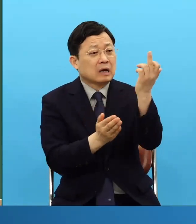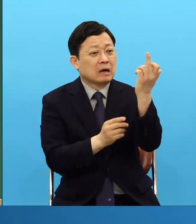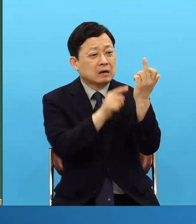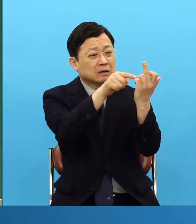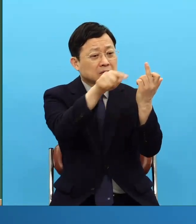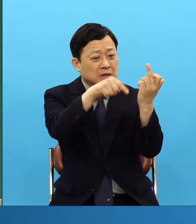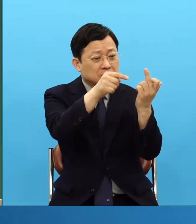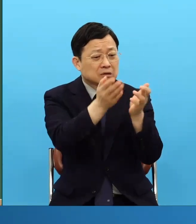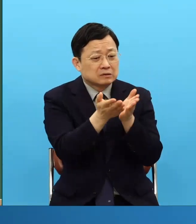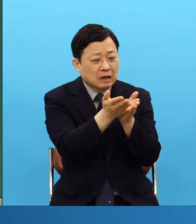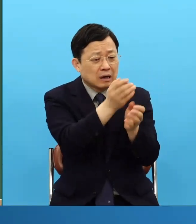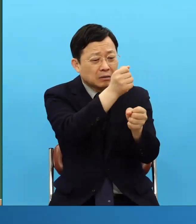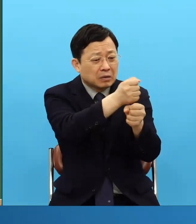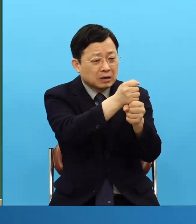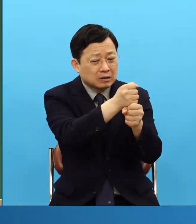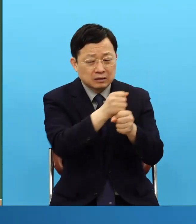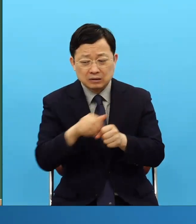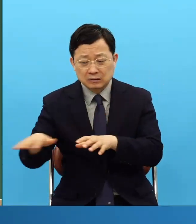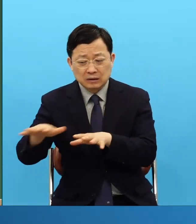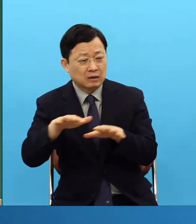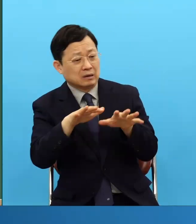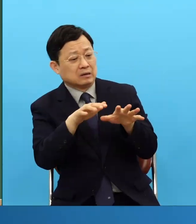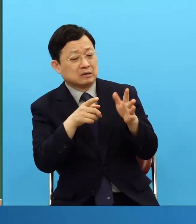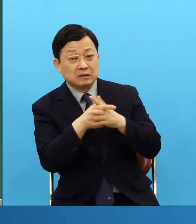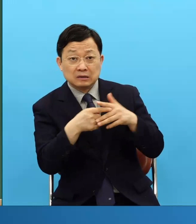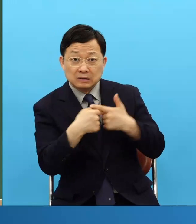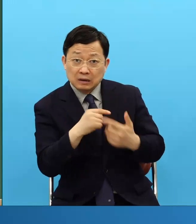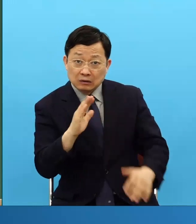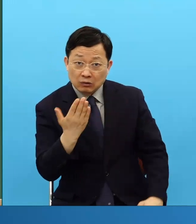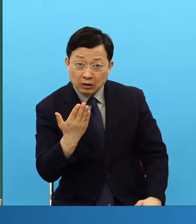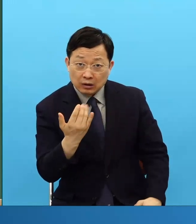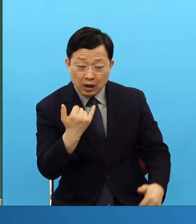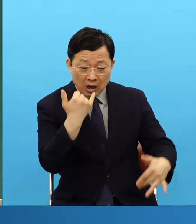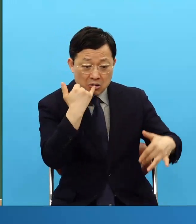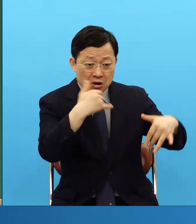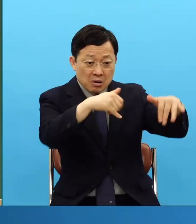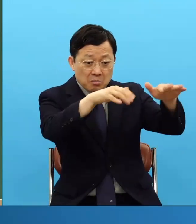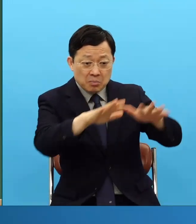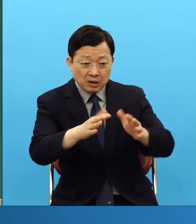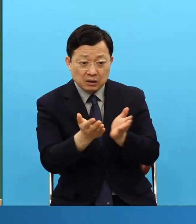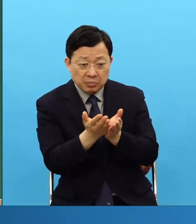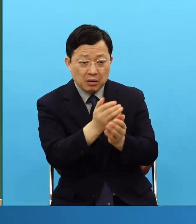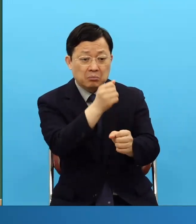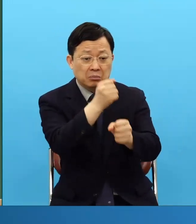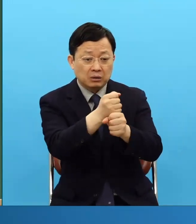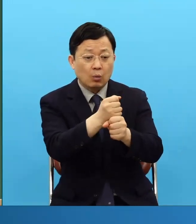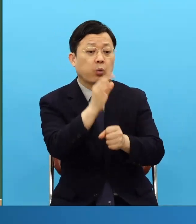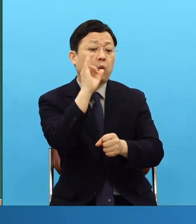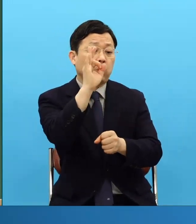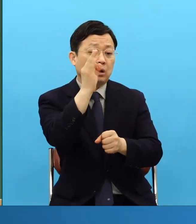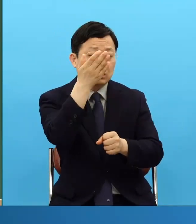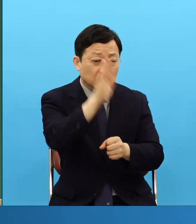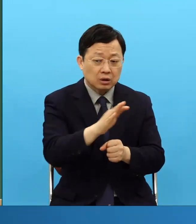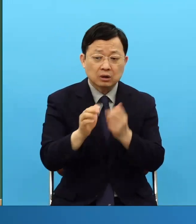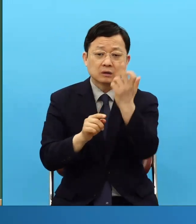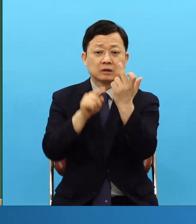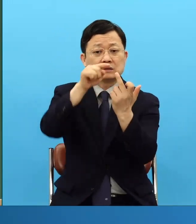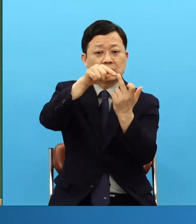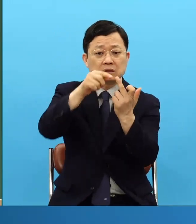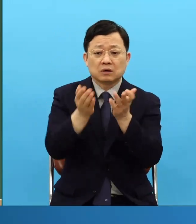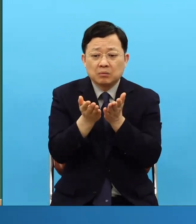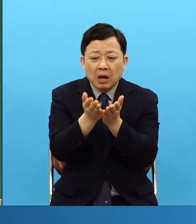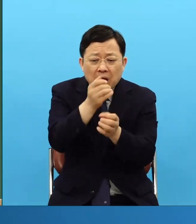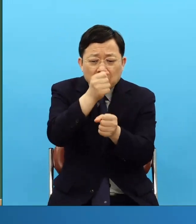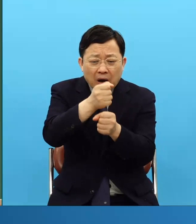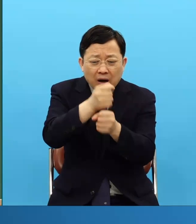산에서 why are you building a 만들었잖아요. boat on top of the mountain? You have to do it by the seaside. 배는 강가에서나 바닷가에서 만들어야지. 저 산에서 만드니까 하나님이 산에서 만들었으니까